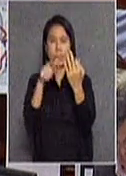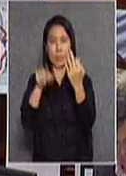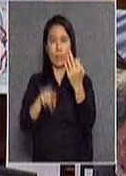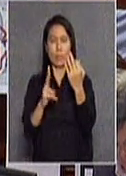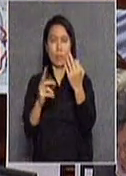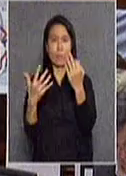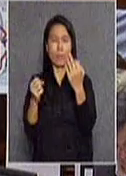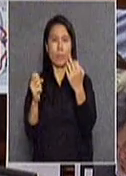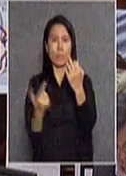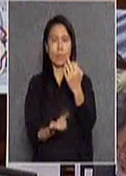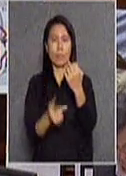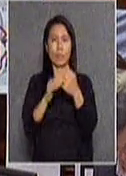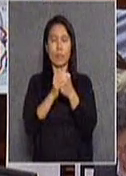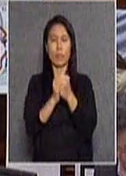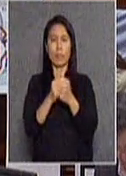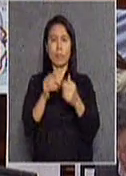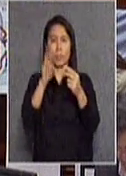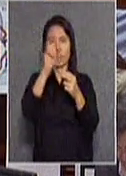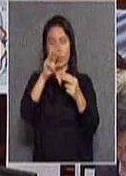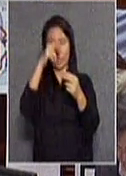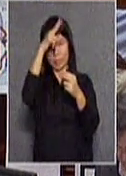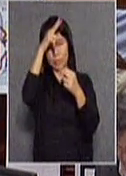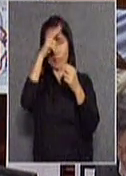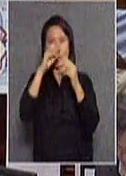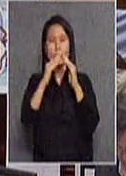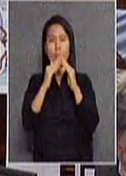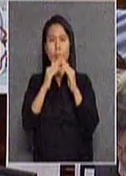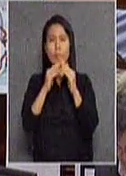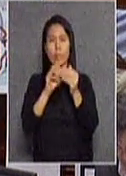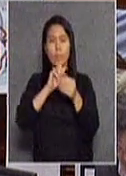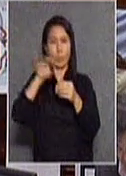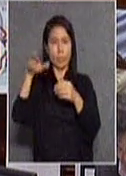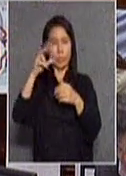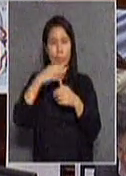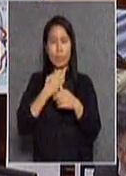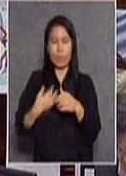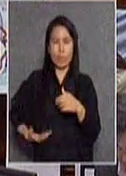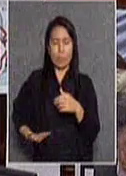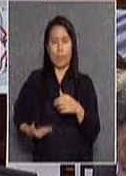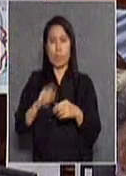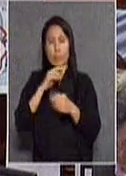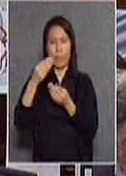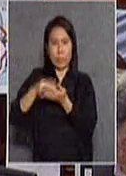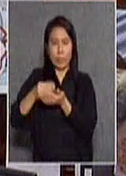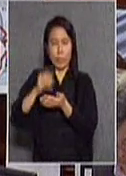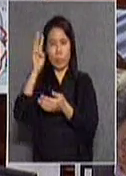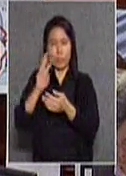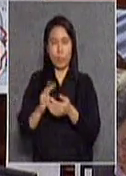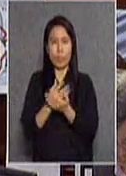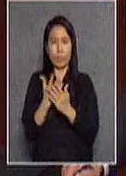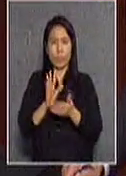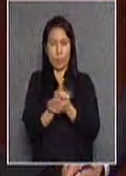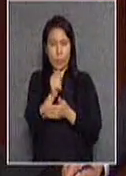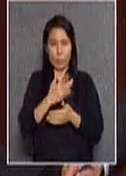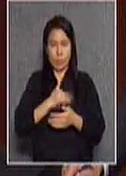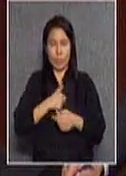378,258,000元，相當於水務署向廣東省購買食水的全年預算開支。